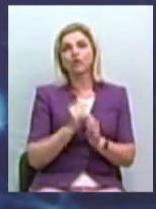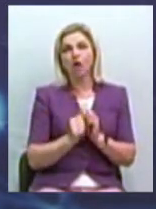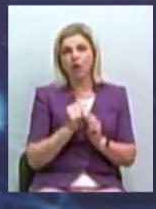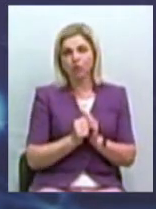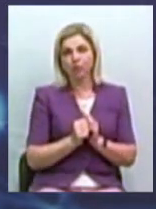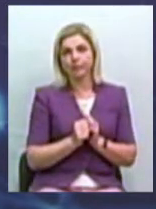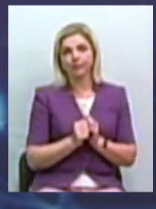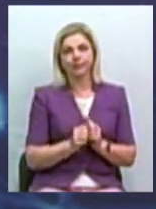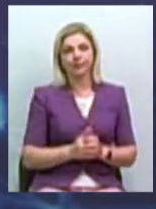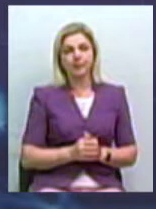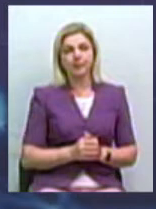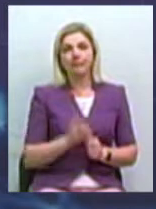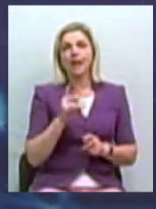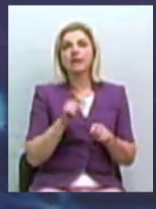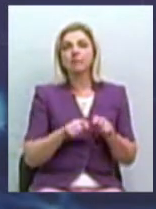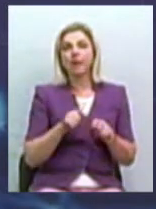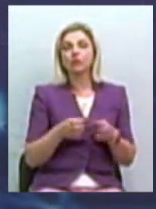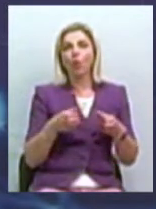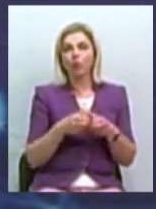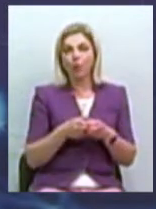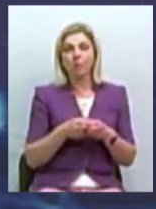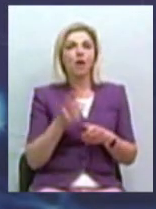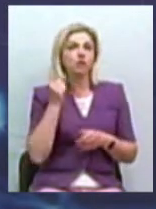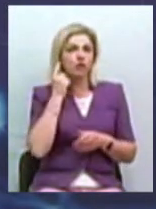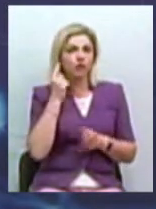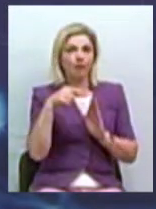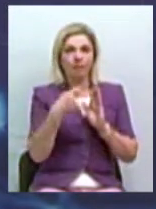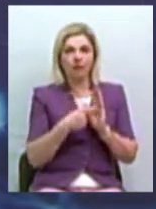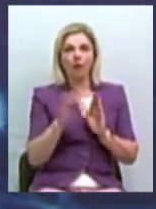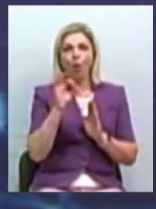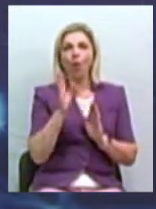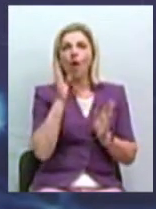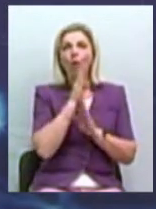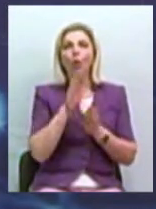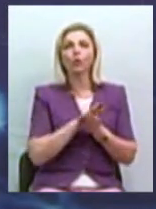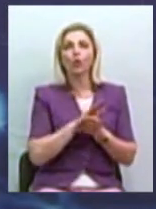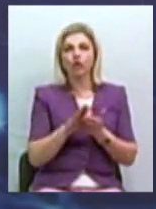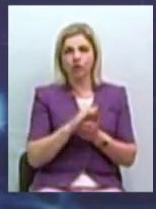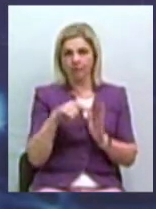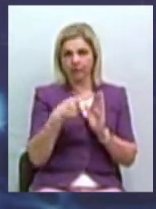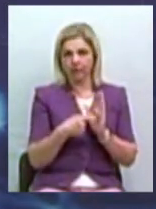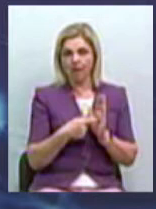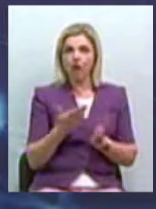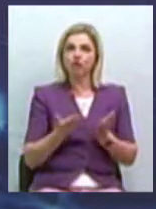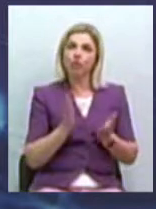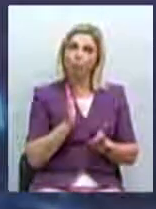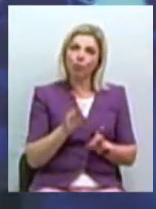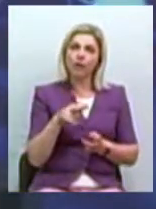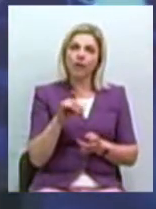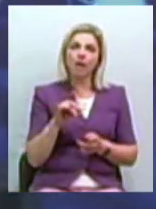на експертній групі лунає питання щодо екологічних питань, чи не буде даний проєкт